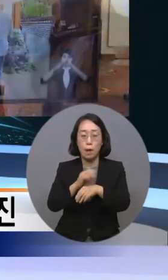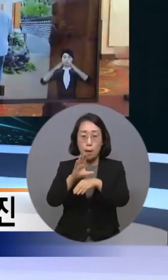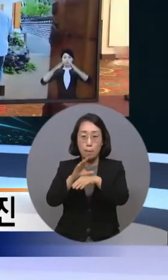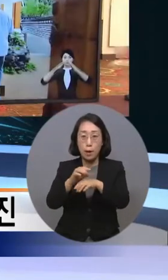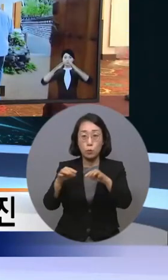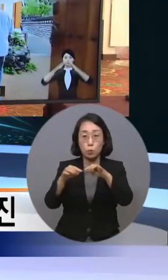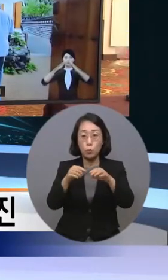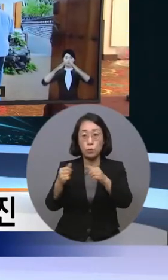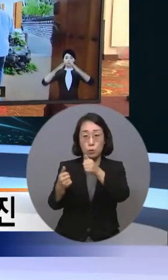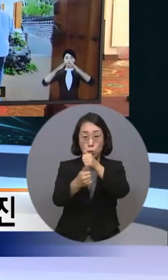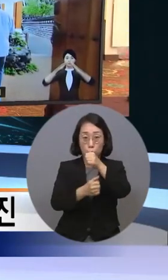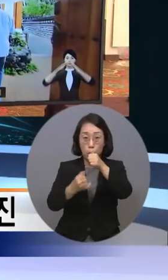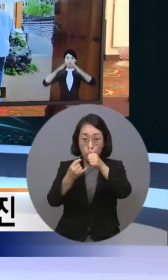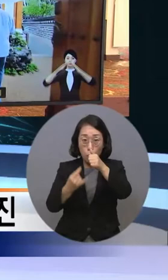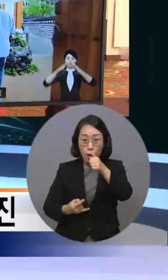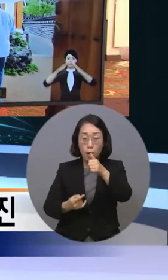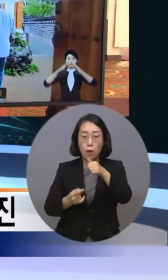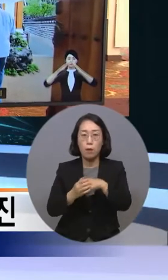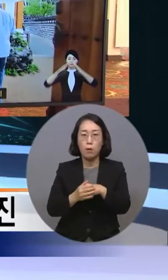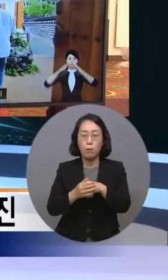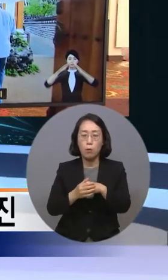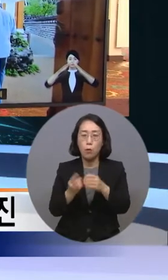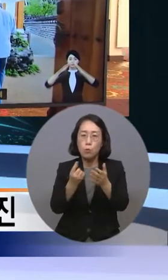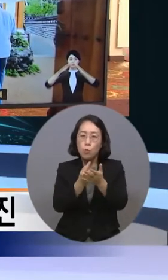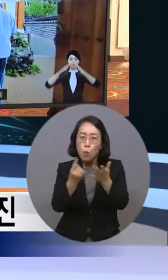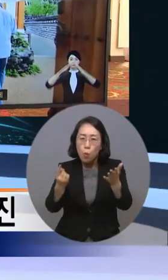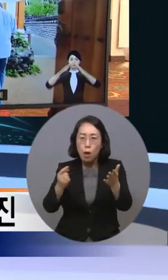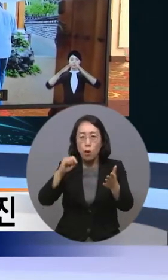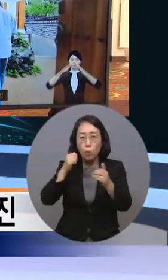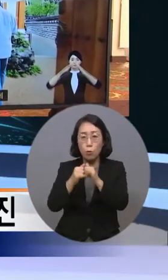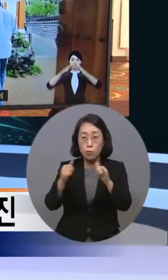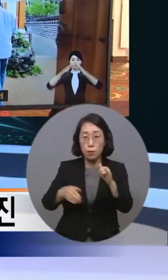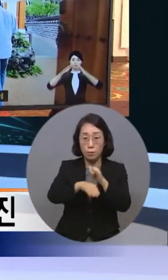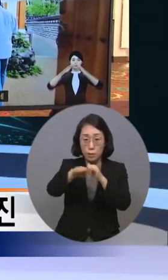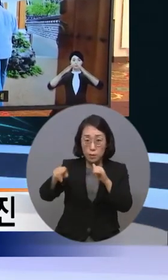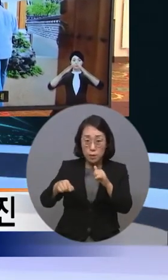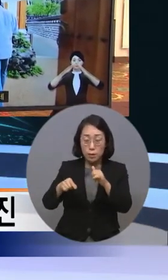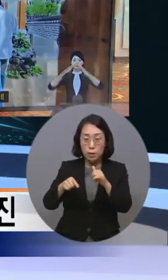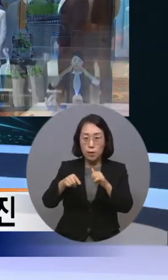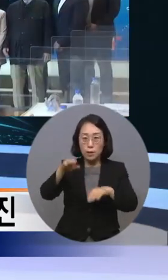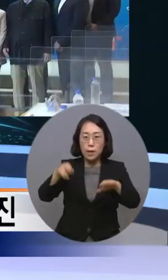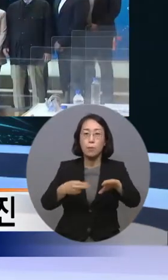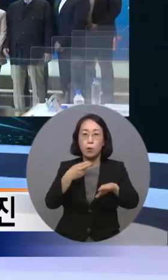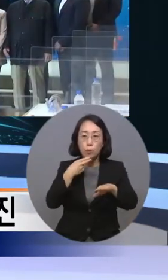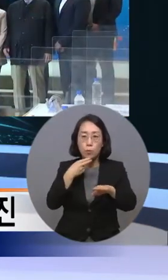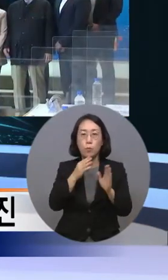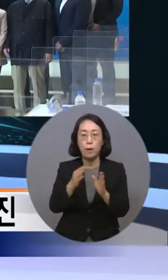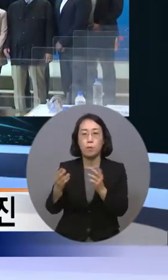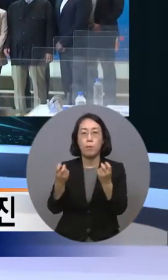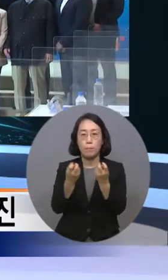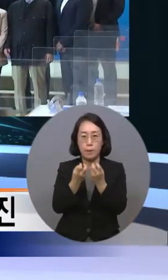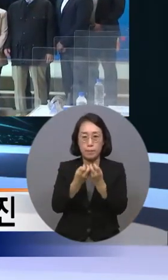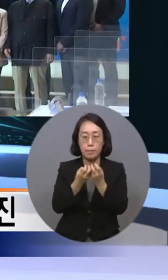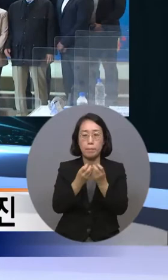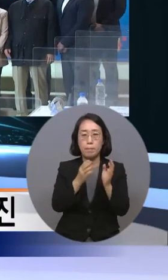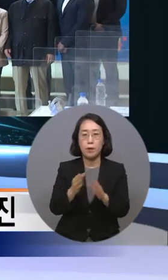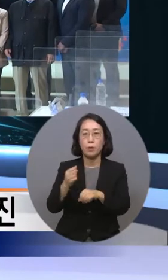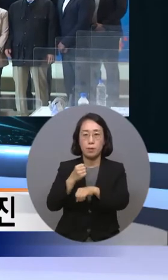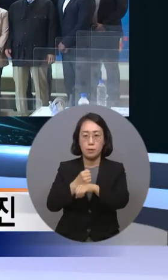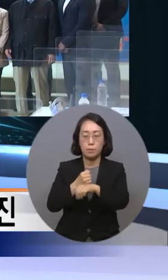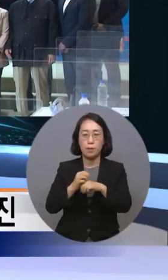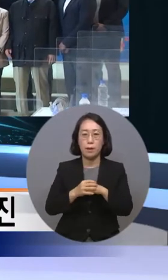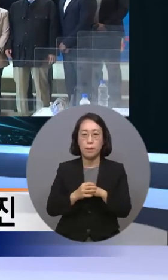방송통신위원회가 소외계층이 이러한 흐름에서 소외되지 않도록 하기 위한 방안을 마련했습니다. 보도에 박성용